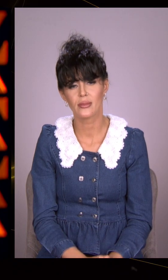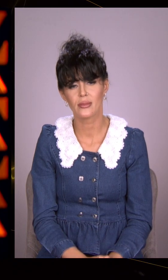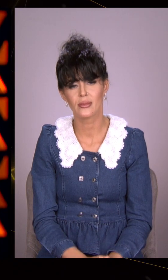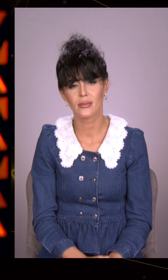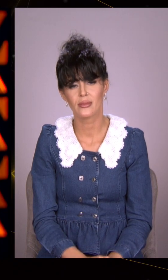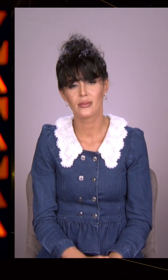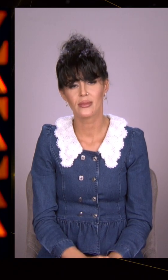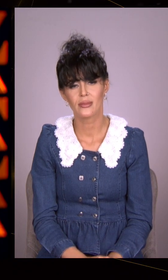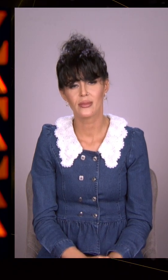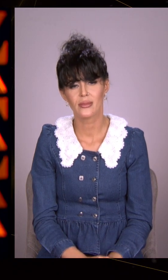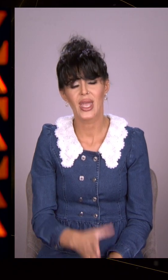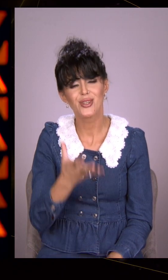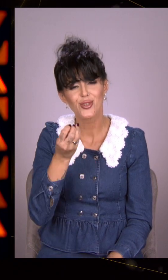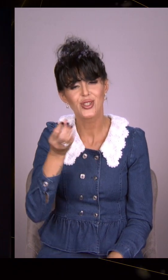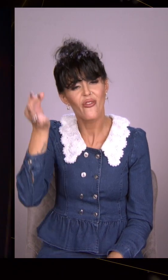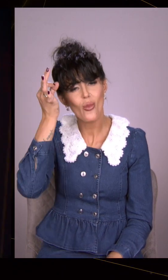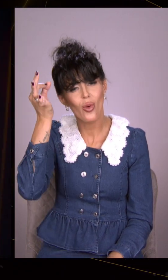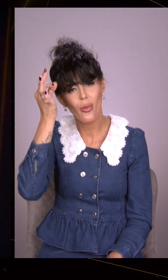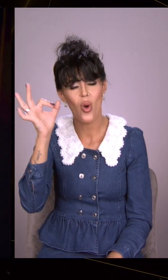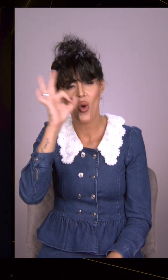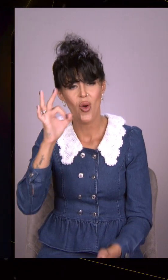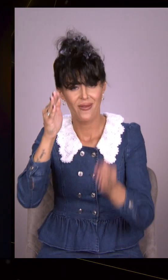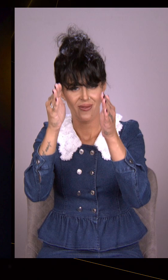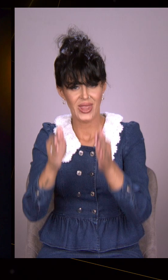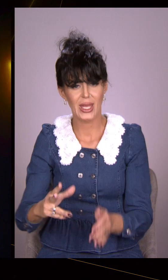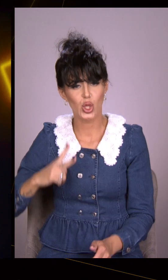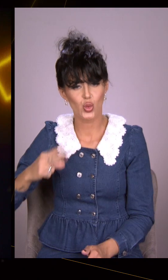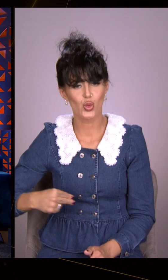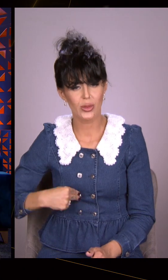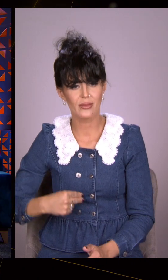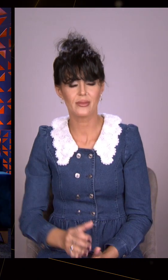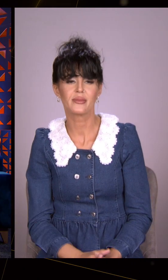пригадаємо, якою була ваша донечка. Давайте подивимося на екран.